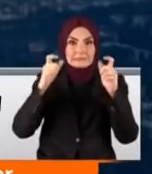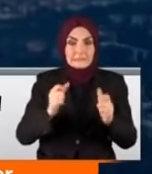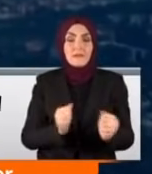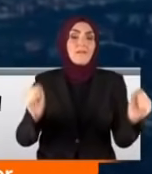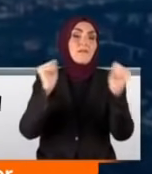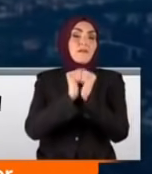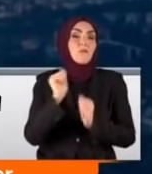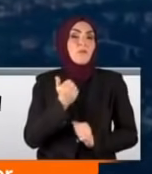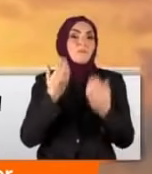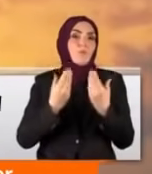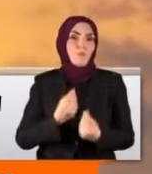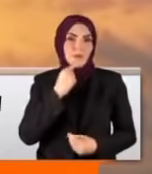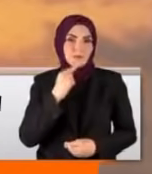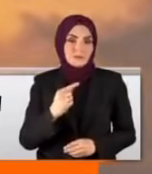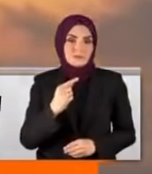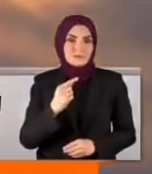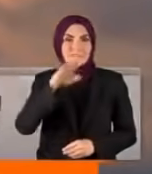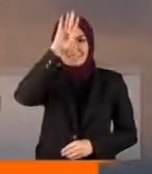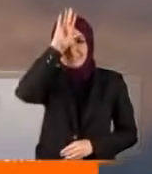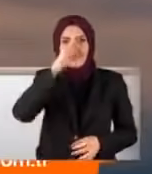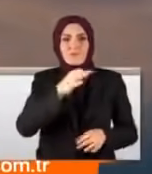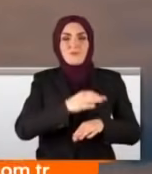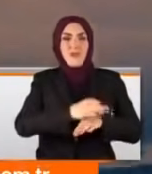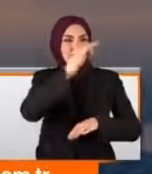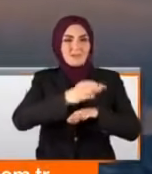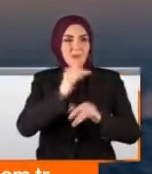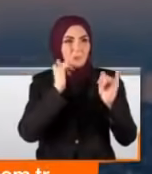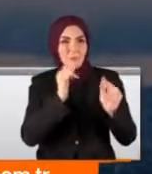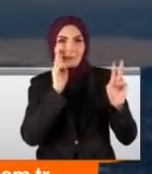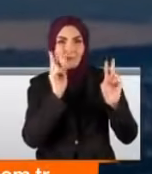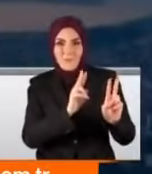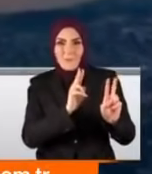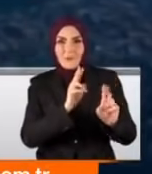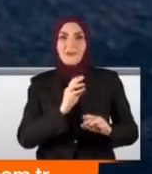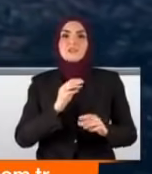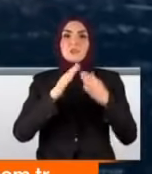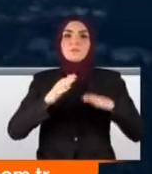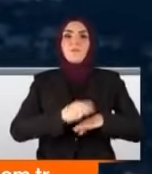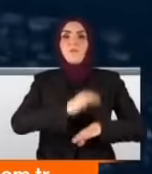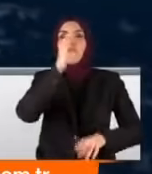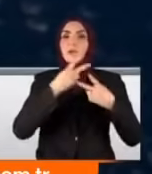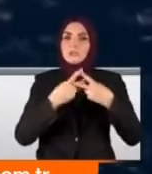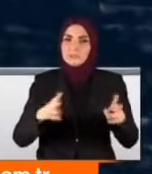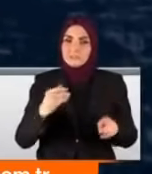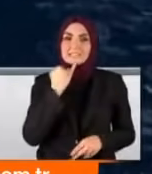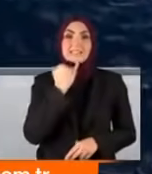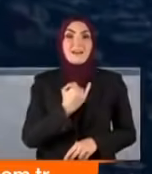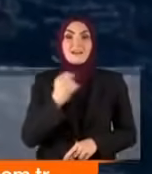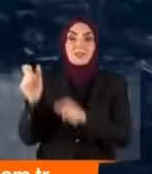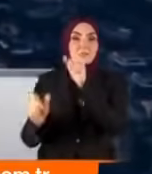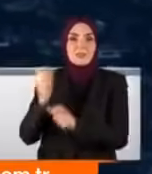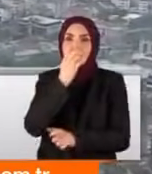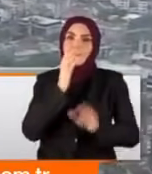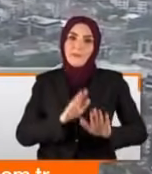İstanbul'u anten çöplüğünden kurtaran Çamlıca Kulesi artık açıldı ve ziyaretçilerini bekliyor. Kule, kafeteryaları, restoranları